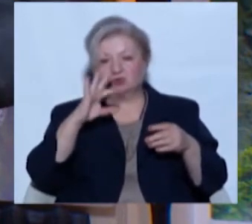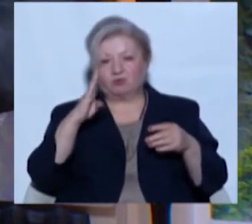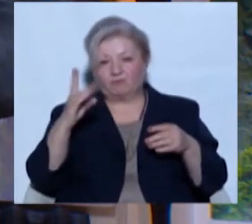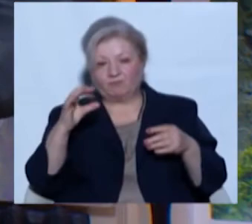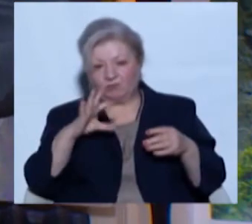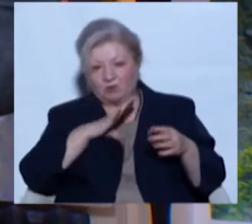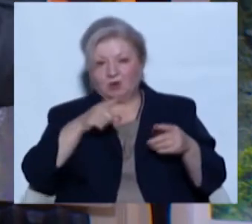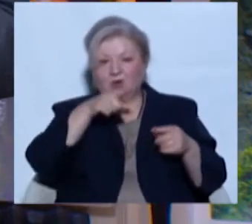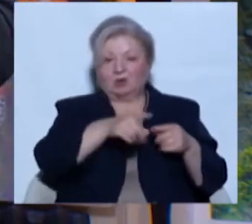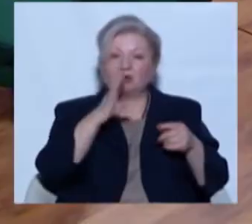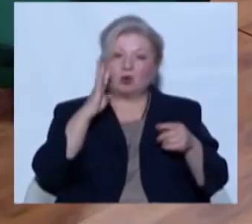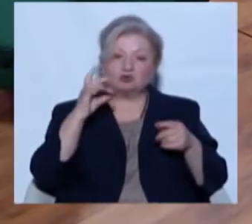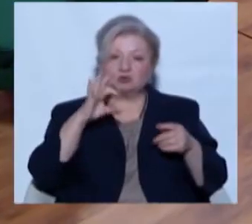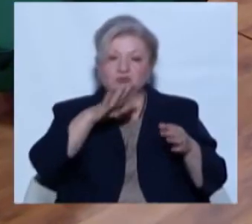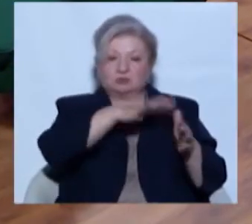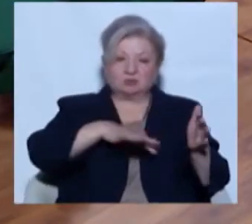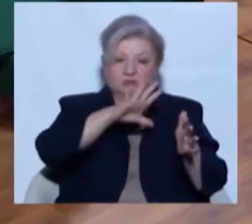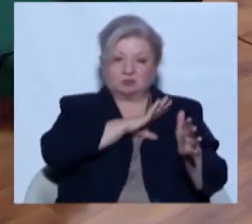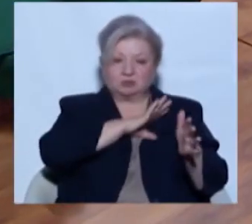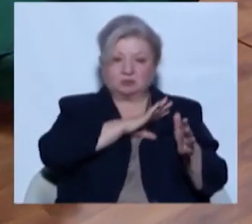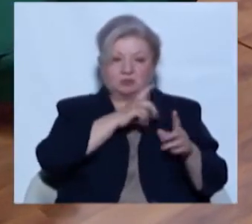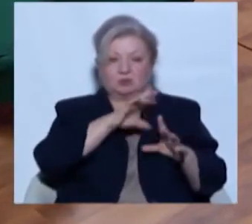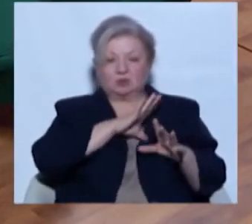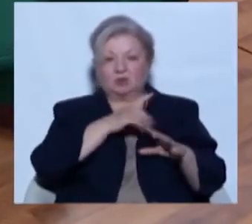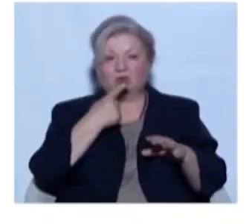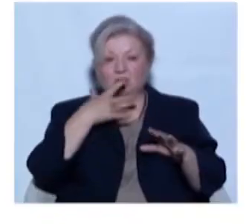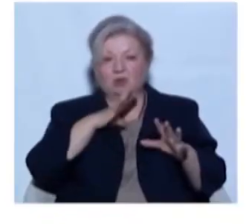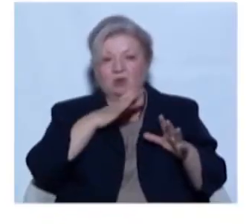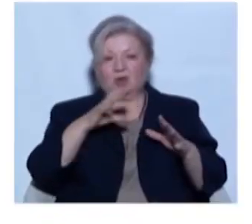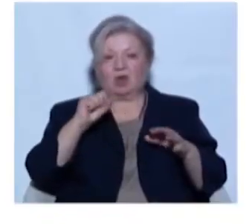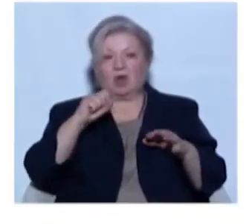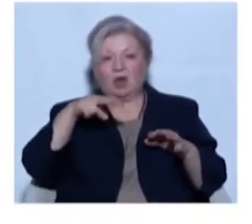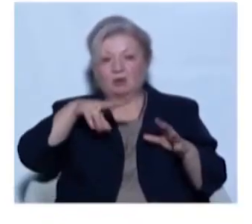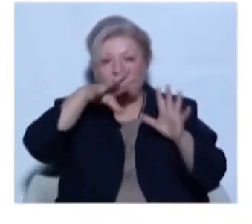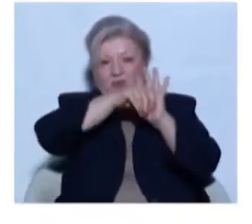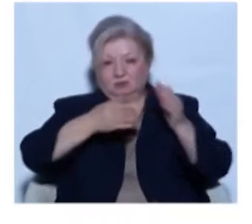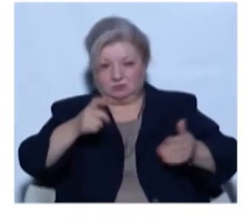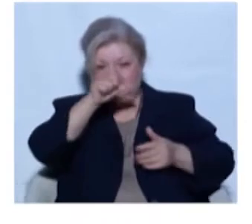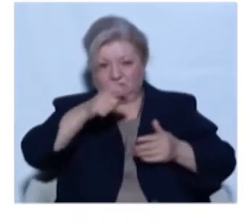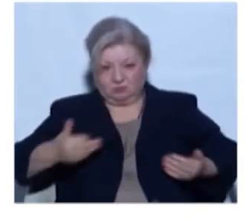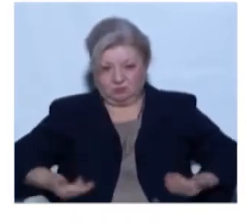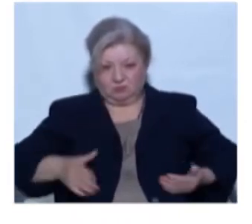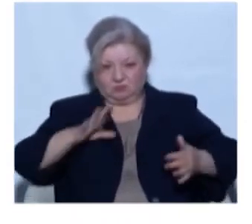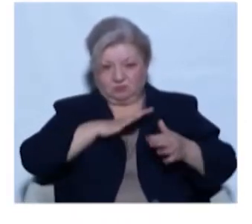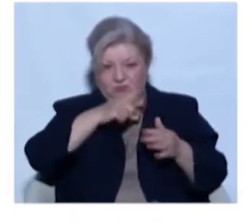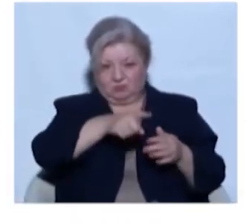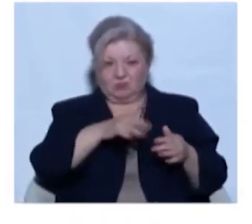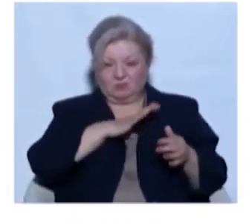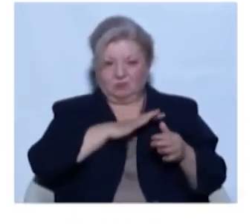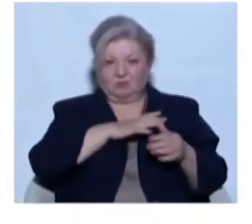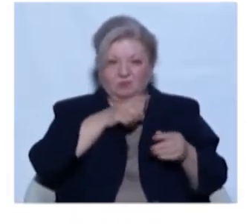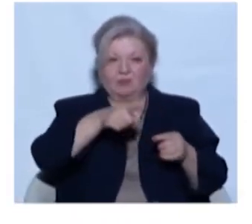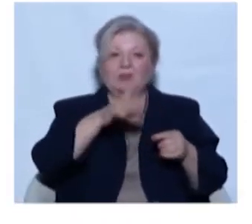კოსოვოს მოსახლეობის დიდი ნაწილი ეთნიკური ალბანელები იყვნენ. 97 წელს ალბანეთში დაწყებულმა ეკონომიურმა კრიზისმა გამოიწვია